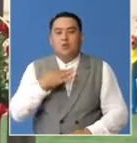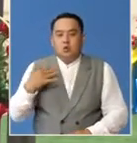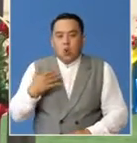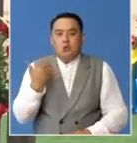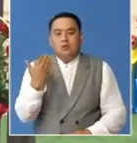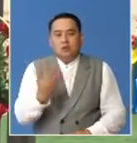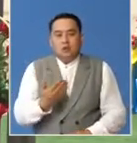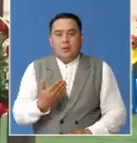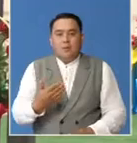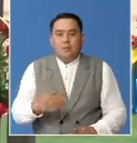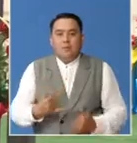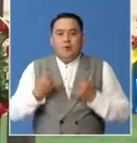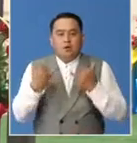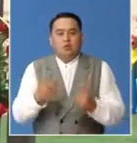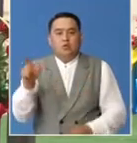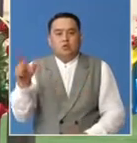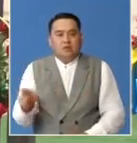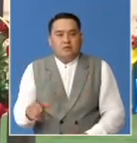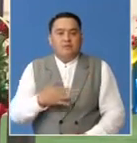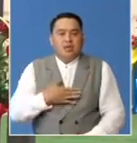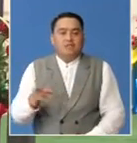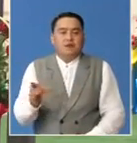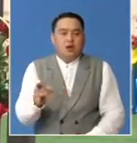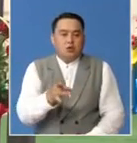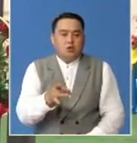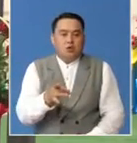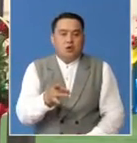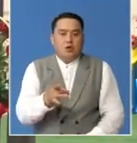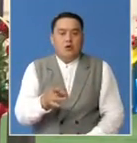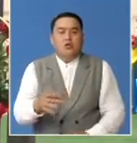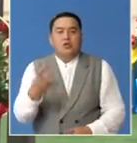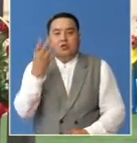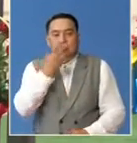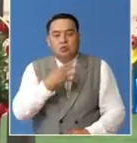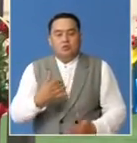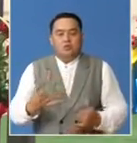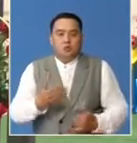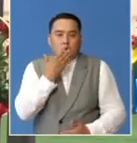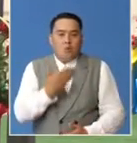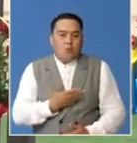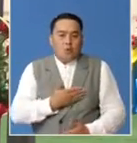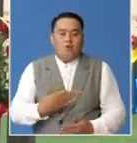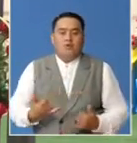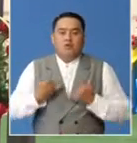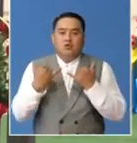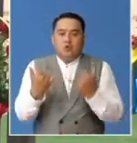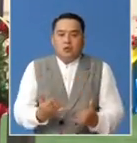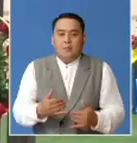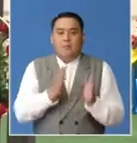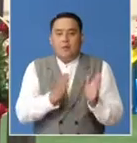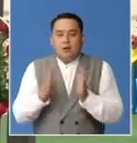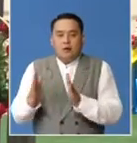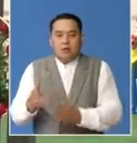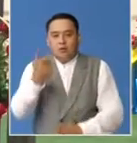них являются почетным гражданом нашего района. И с глубокой теплотой, глубокой любовью, как человеку